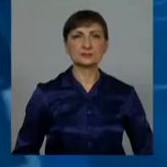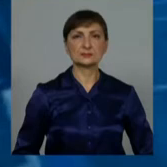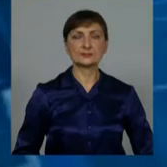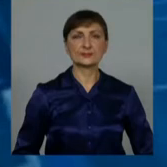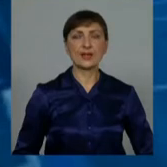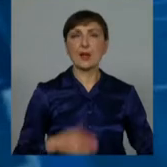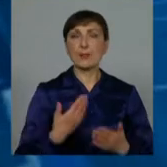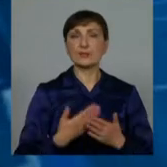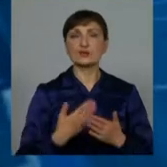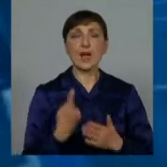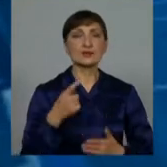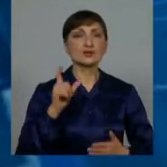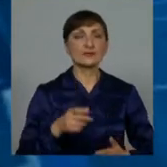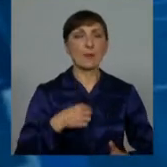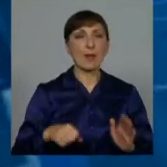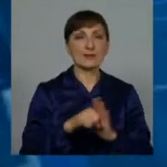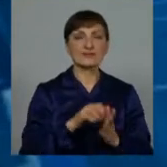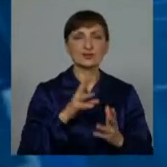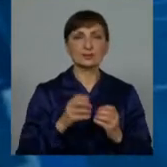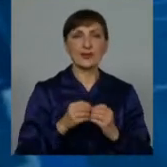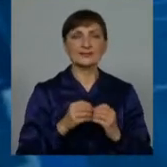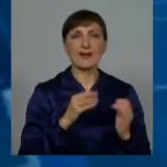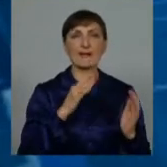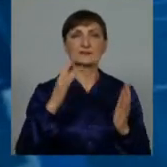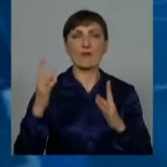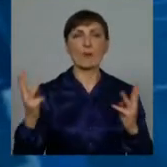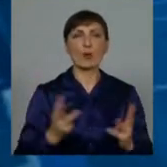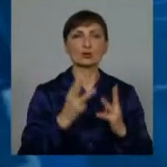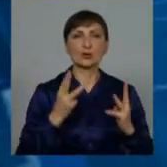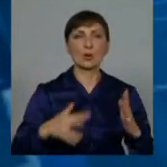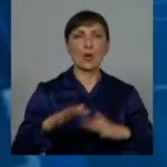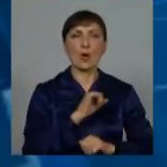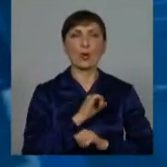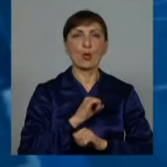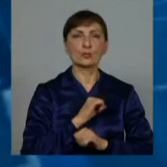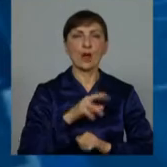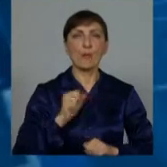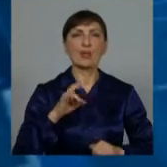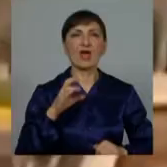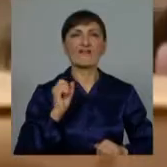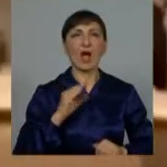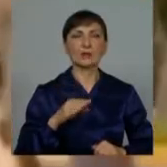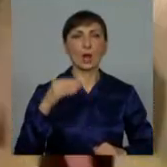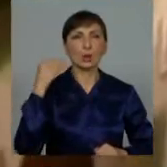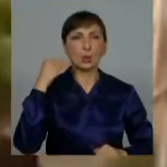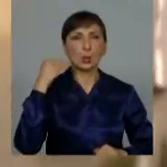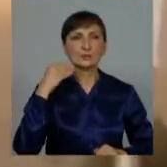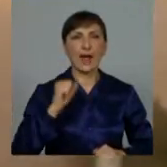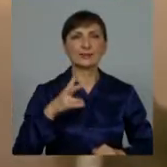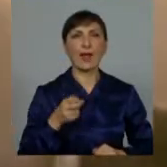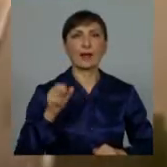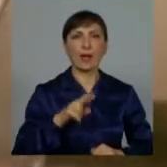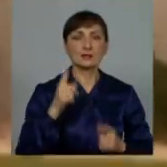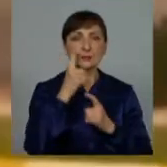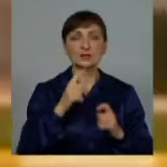По меньшей мере, один человек погиб в результате лесного пожара в районе курортного города Манавгат в турецкой Анталии. Об этом заявил